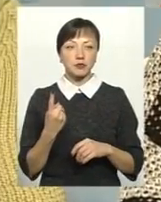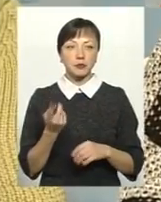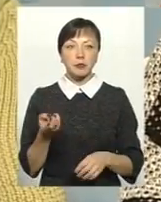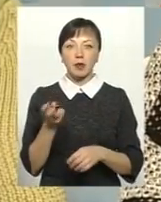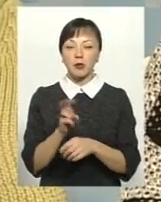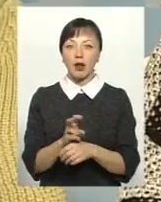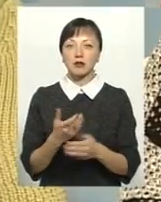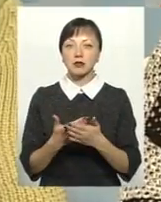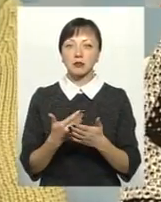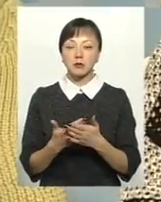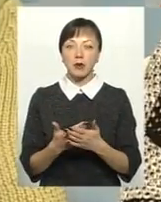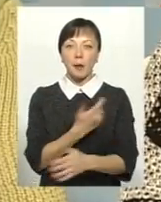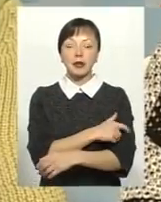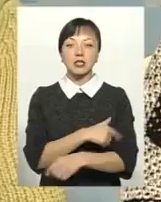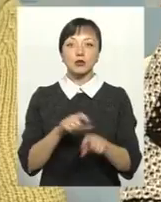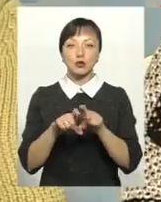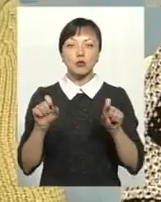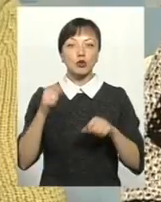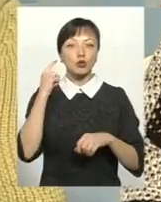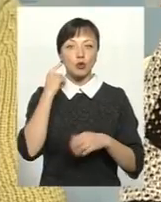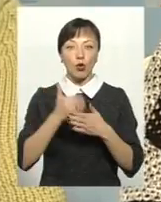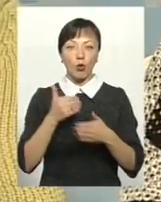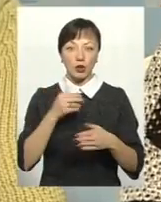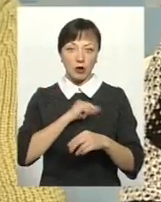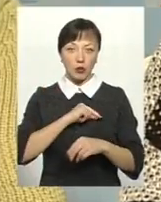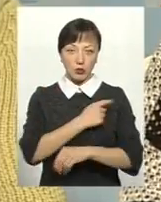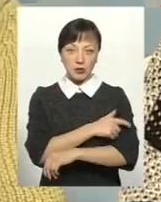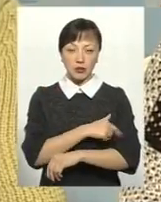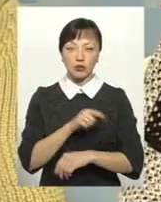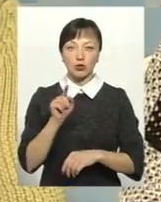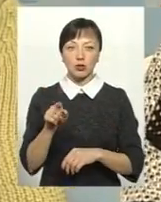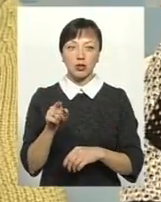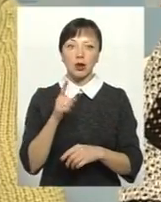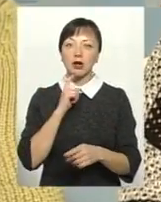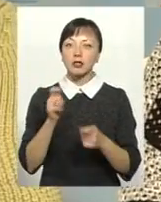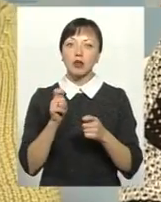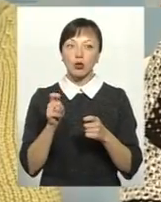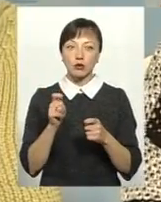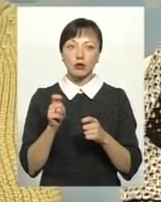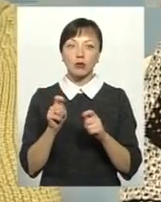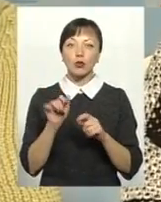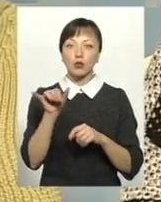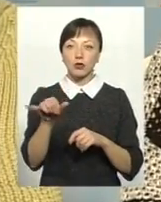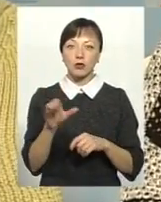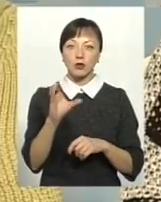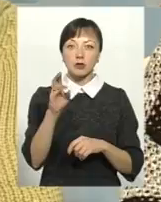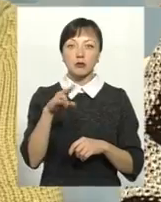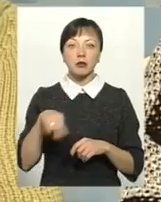приходя, например, в медицинское учреждение, можно услышать от медицинского работника, что ты там осторожно, потому что у него